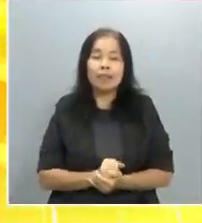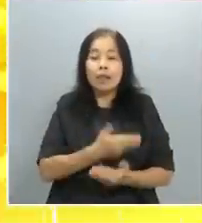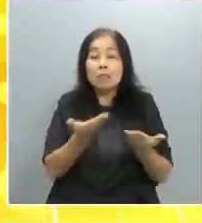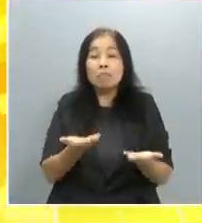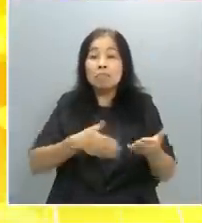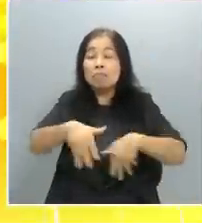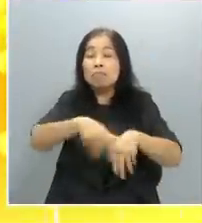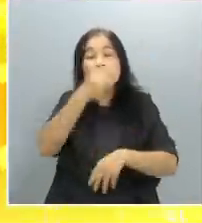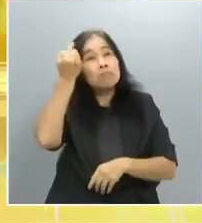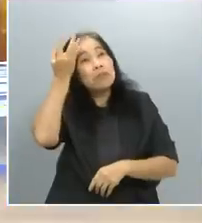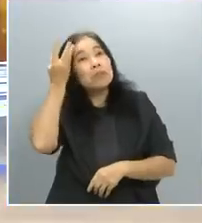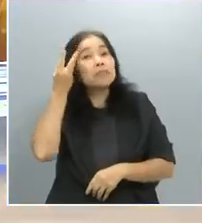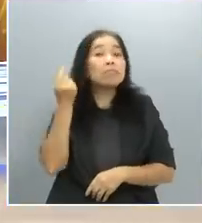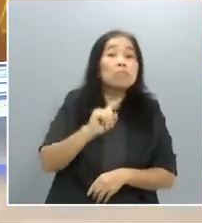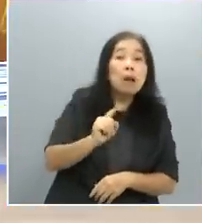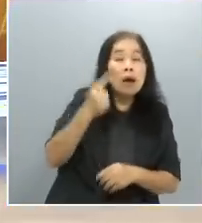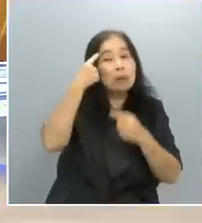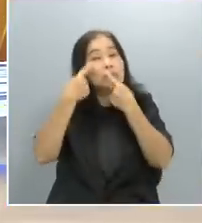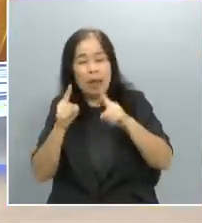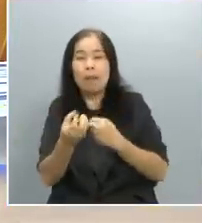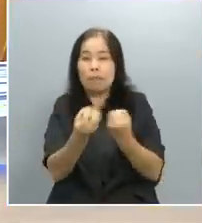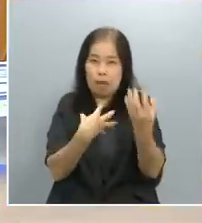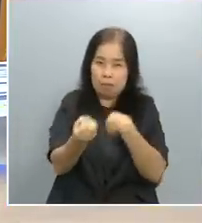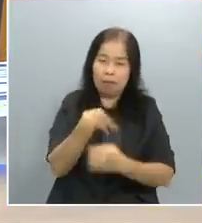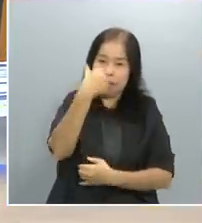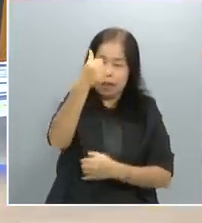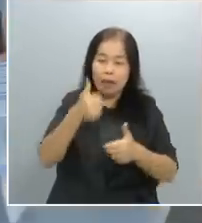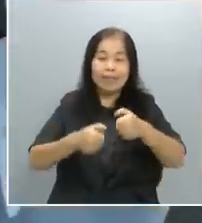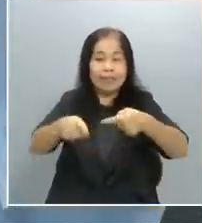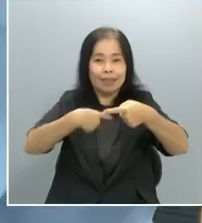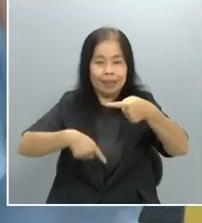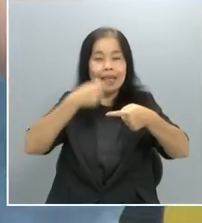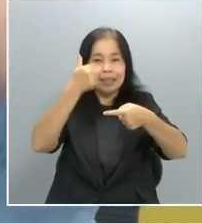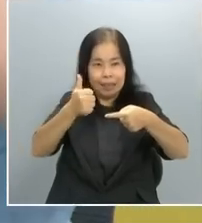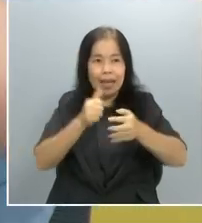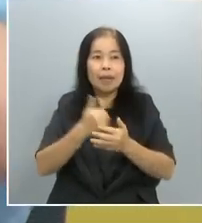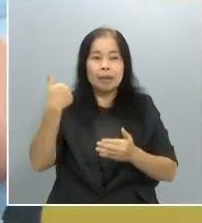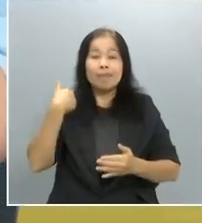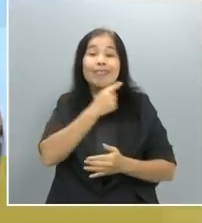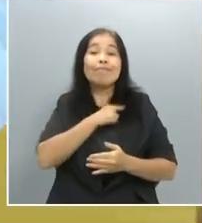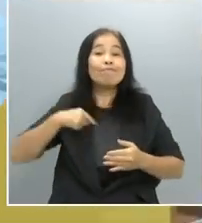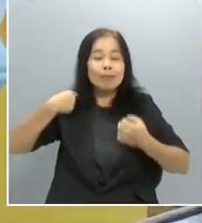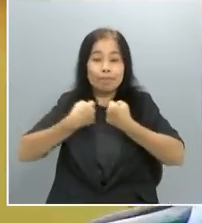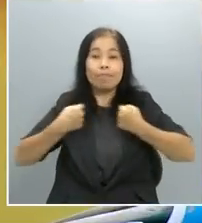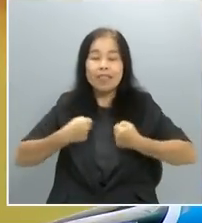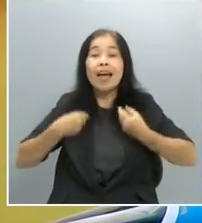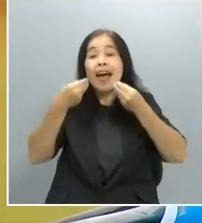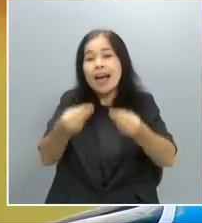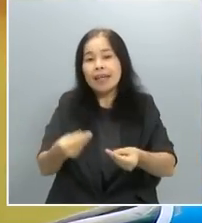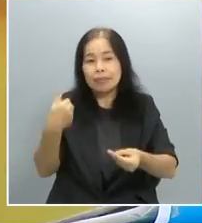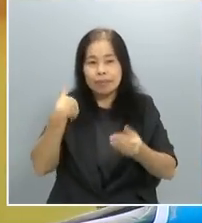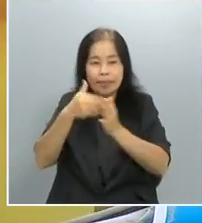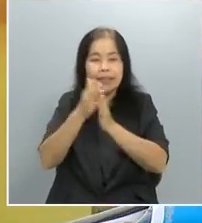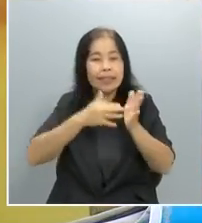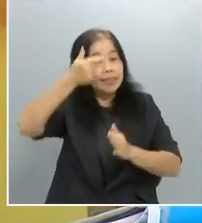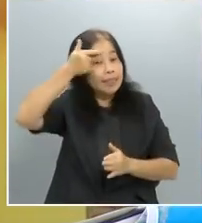หรือจะเป็นประเด็นอื่นใดเนี่ยตน แสดงความเห็นผ่านหน้าจอเรื่องเล่าเสาร์อาทิตย์นะคะจะมีเสื้อยืดกรรมกรข่าว3แบบนี้นะคะรุ่นสีดำมอบ